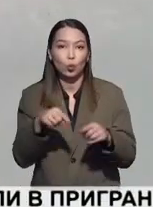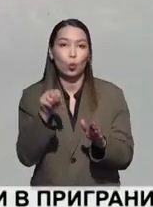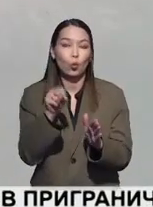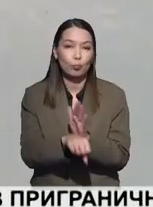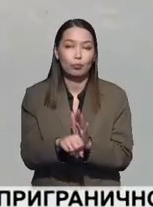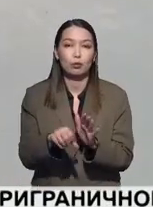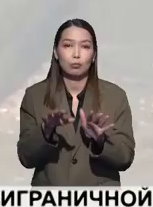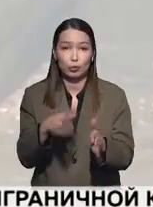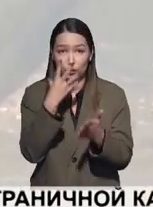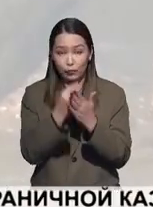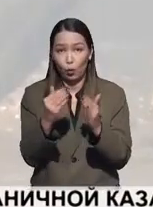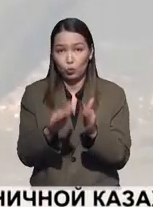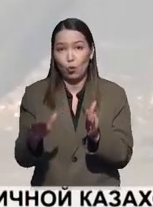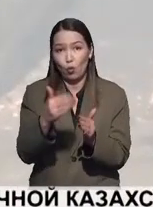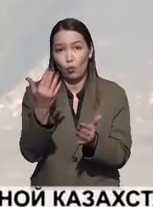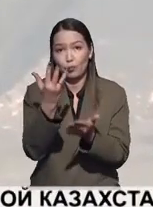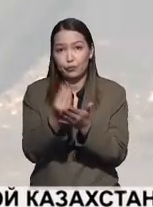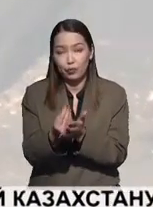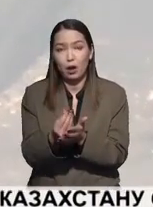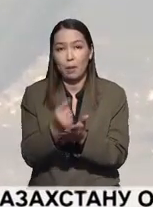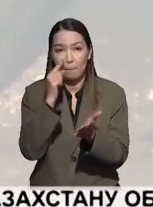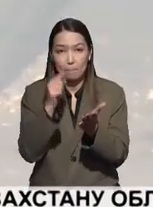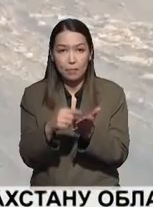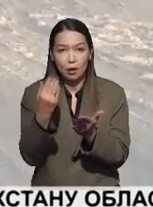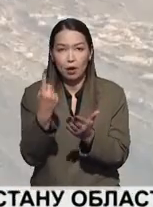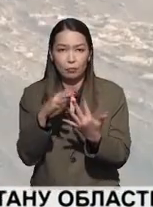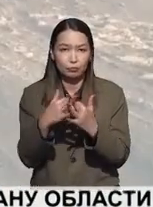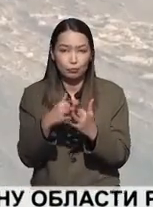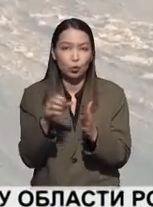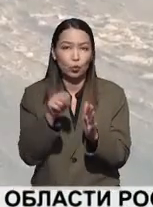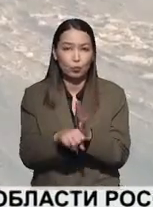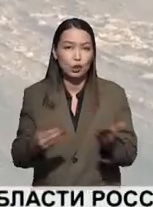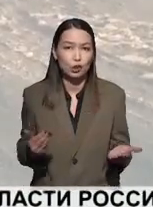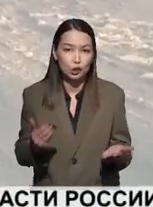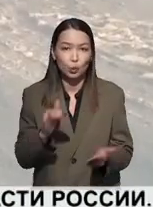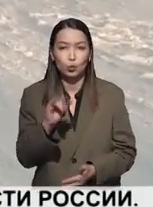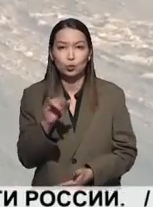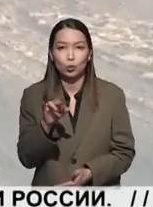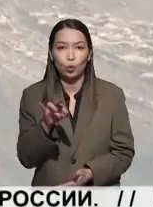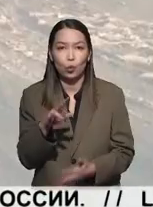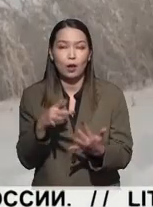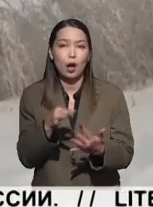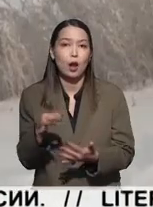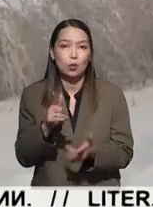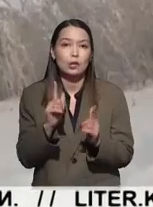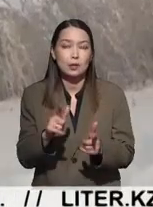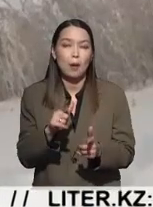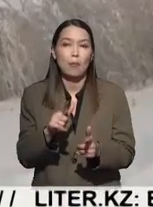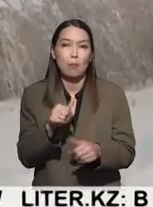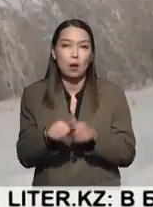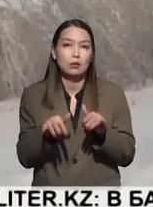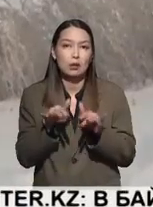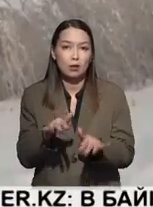убили во дворе собственного дома. Под подозрение попал односельчанин убитого, житель Узункольского района. Согласно материалам дела, ранее мужчина